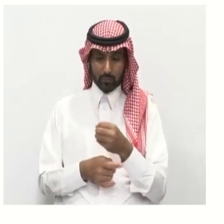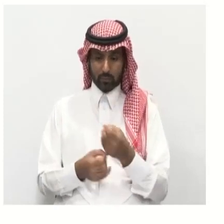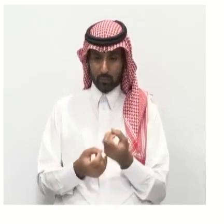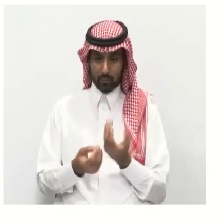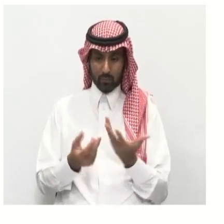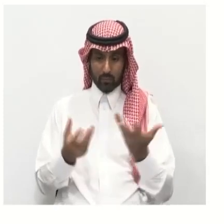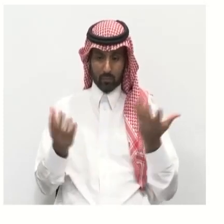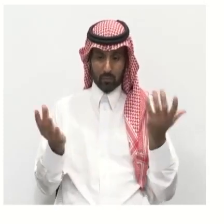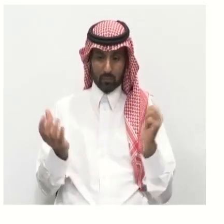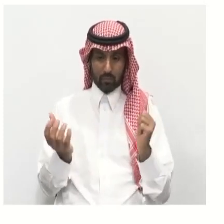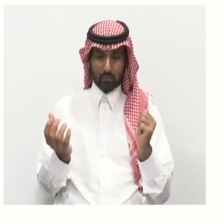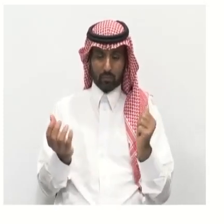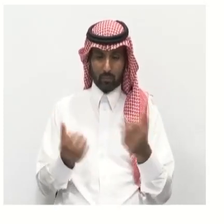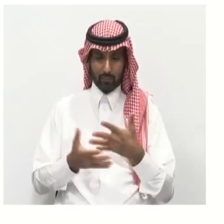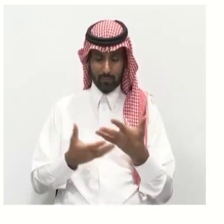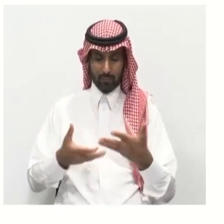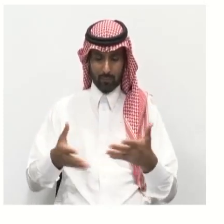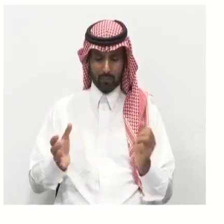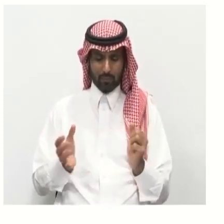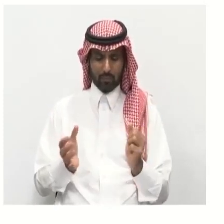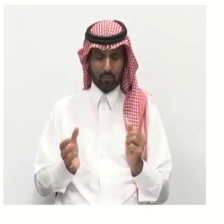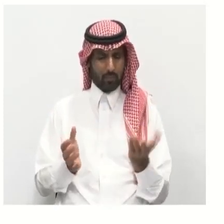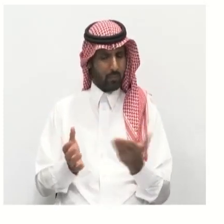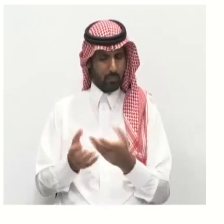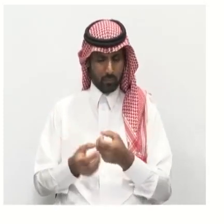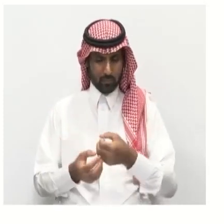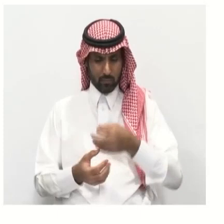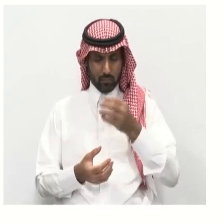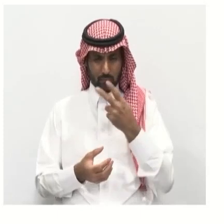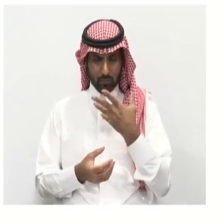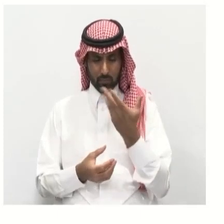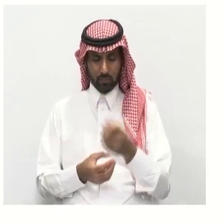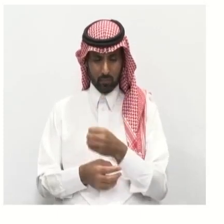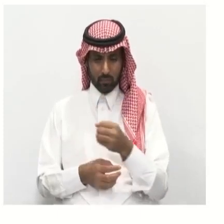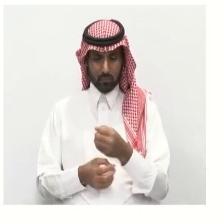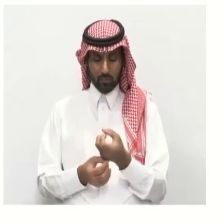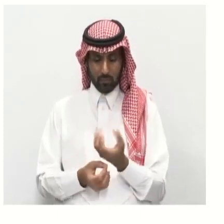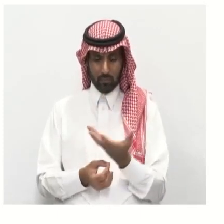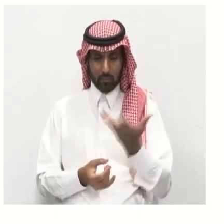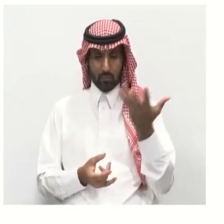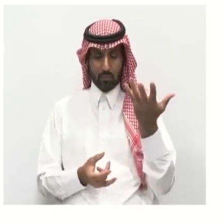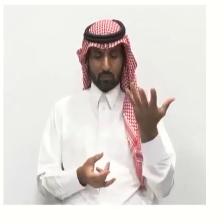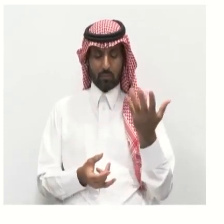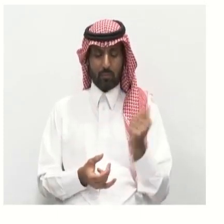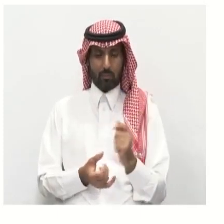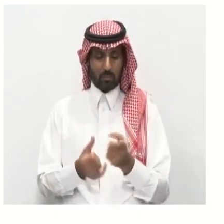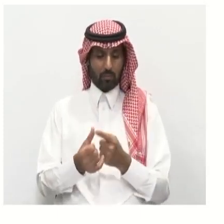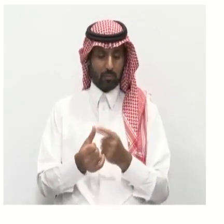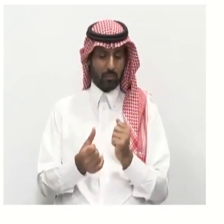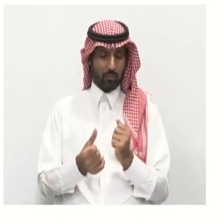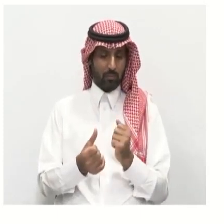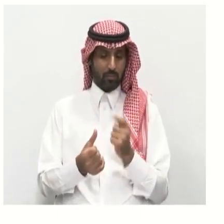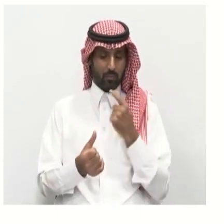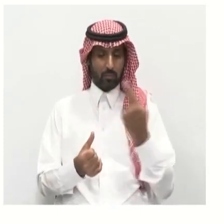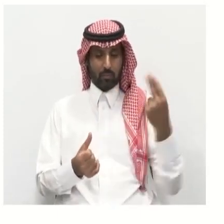التفاعلات الاحلال المزدوج تكوين غازات الغازات اللي مقصود فيها هنا ايش يا شباب الغاز الاول